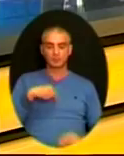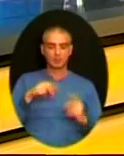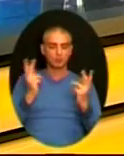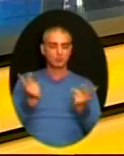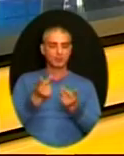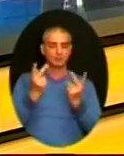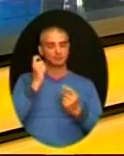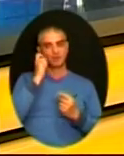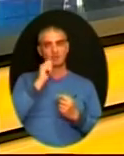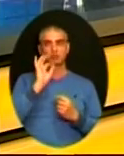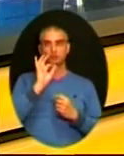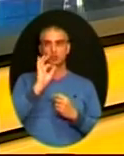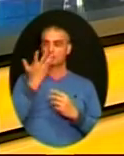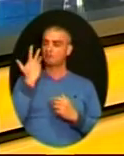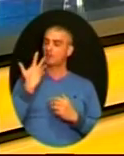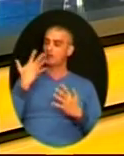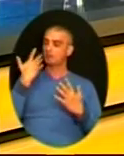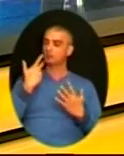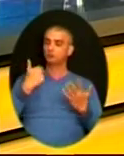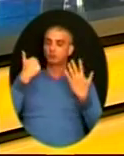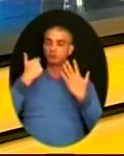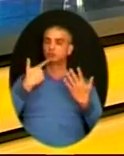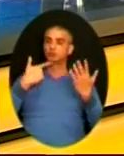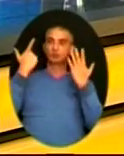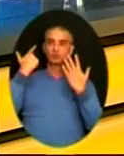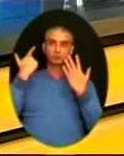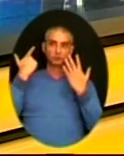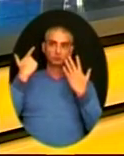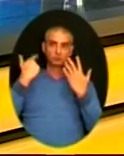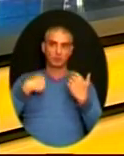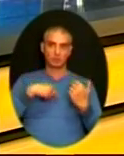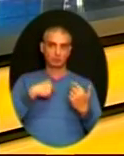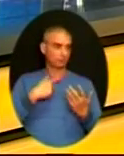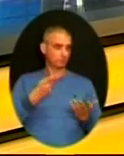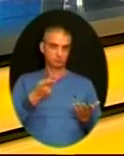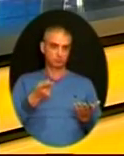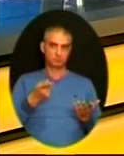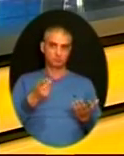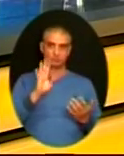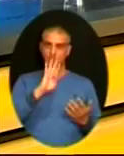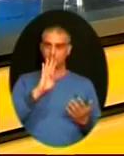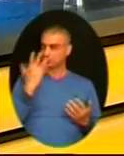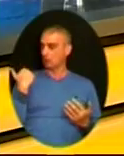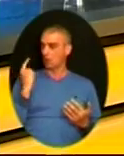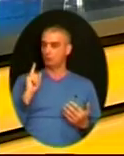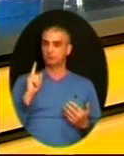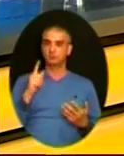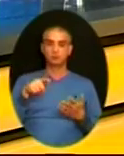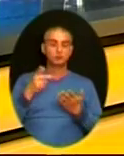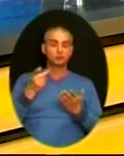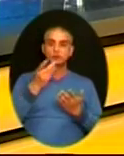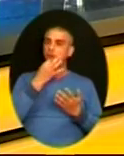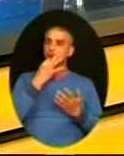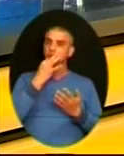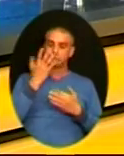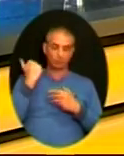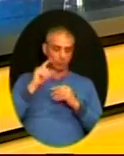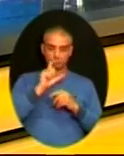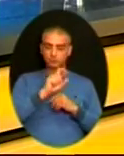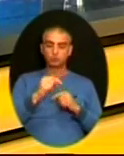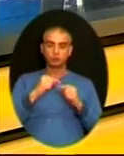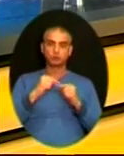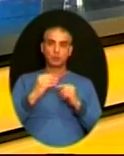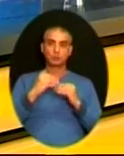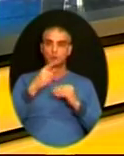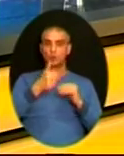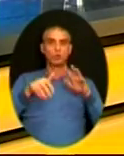את העבירות שלו לפני 5, 6 ו-7 שנים. אנחנו לא, אומרים באשר, השיפוט צריך להיות באשר הוא שם.